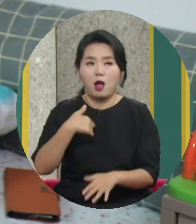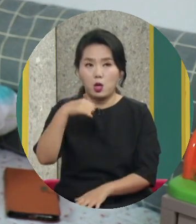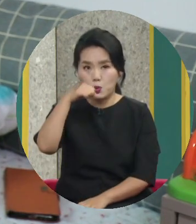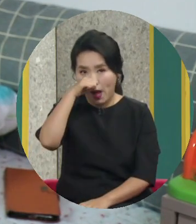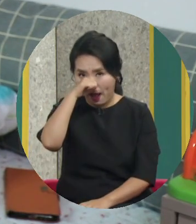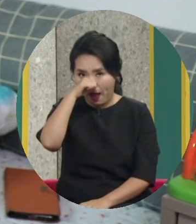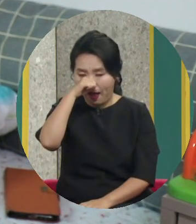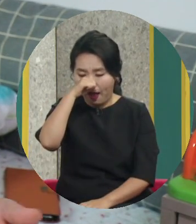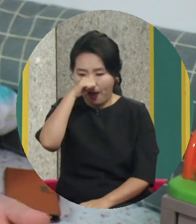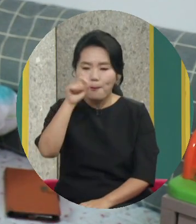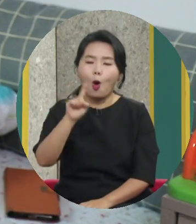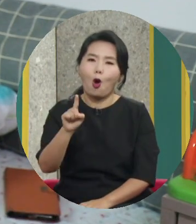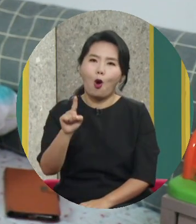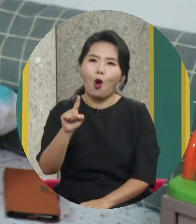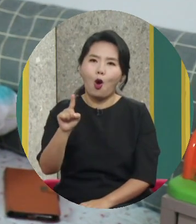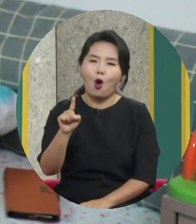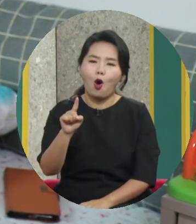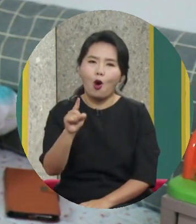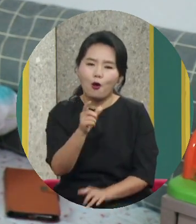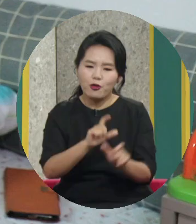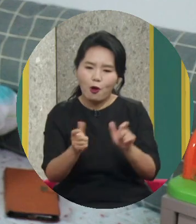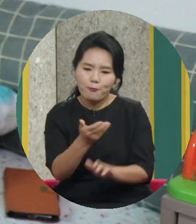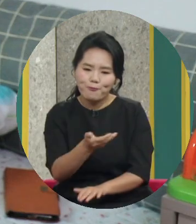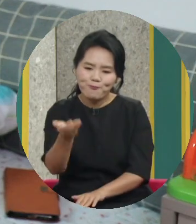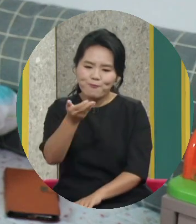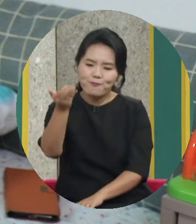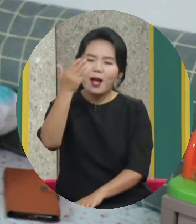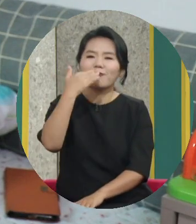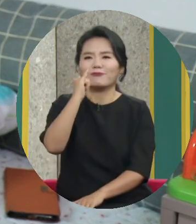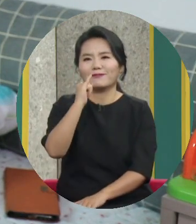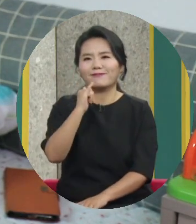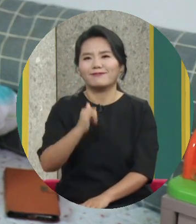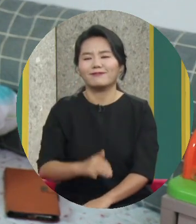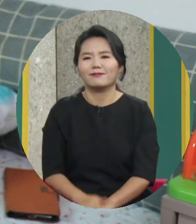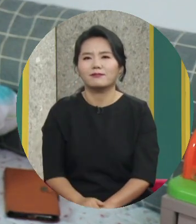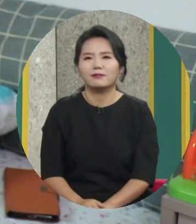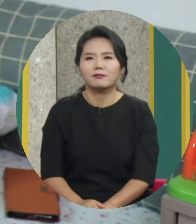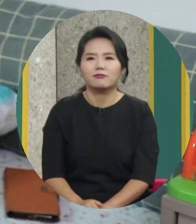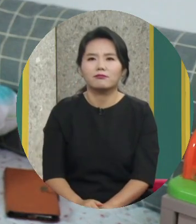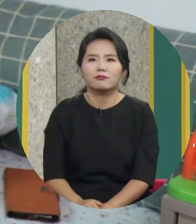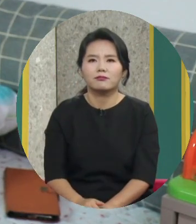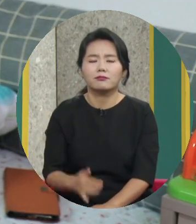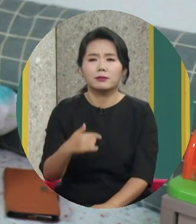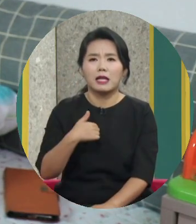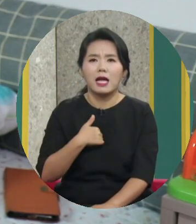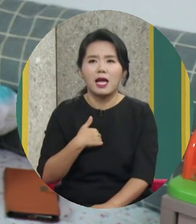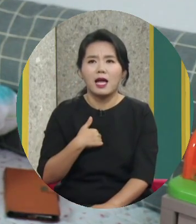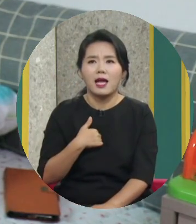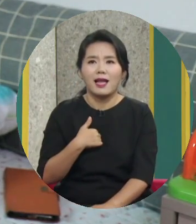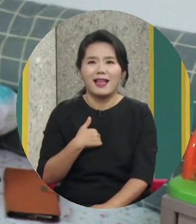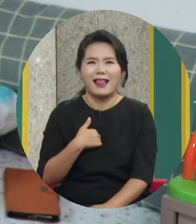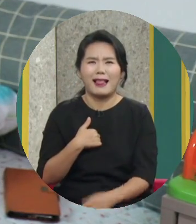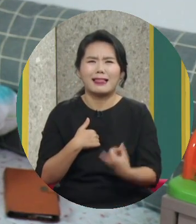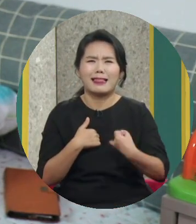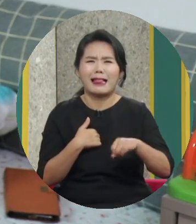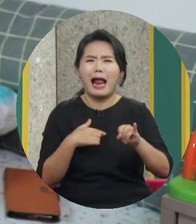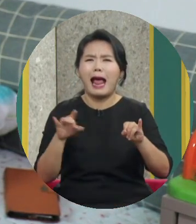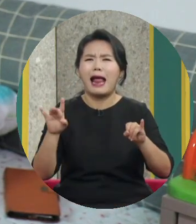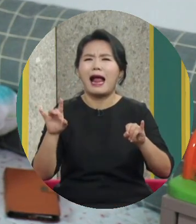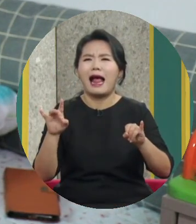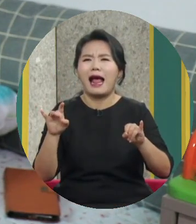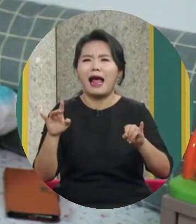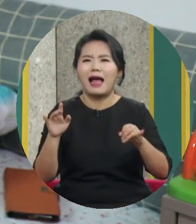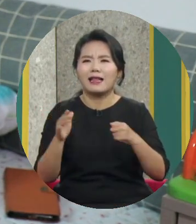또 더 이제 업시킬 수 있고 해서 저는 그냥 효정이한테 또 아이가 하나잖아요. 하나다